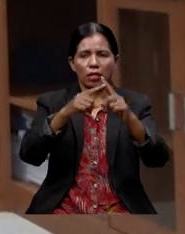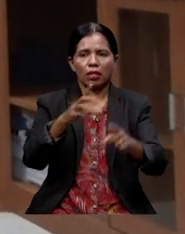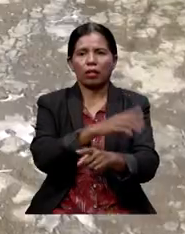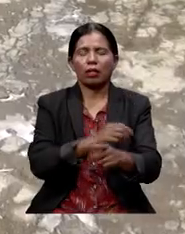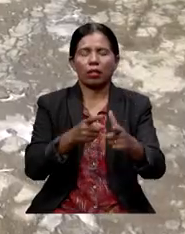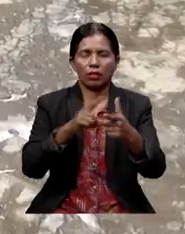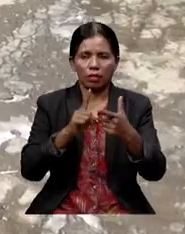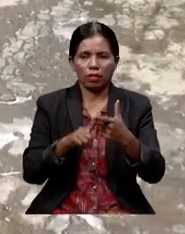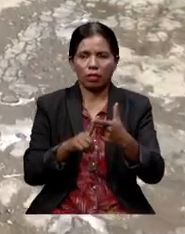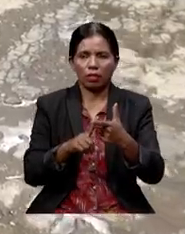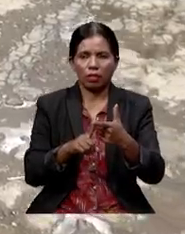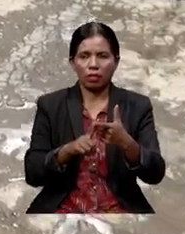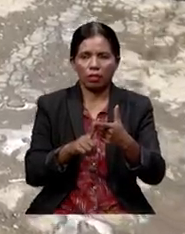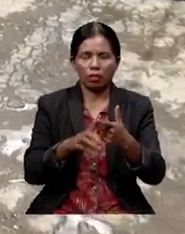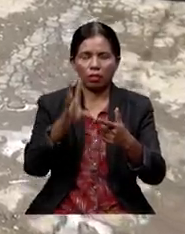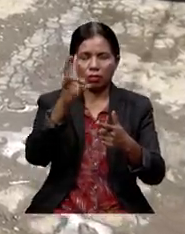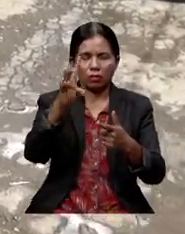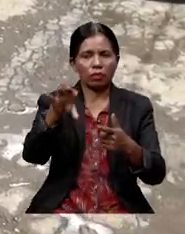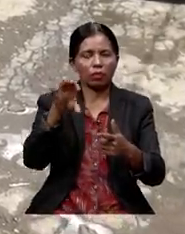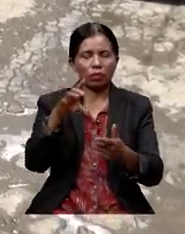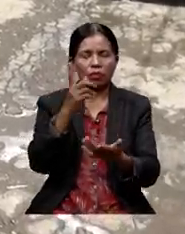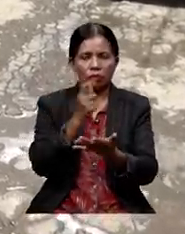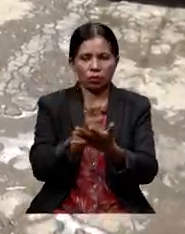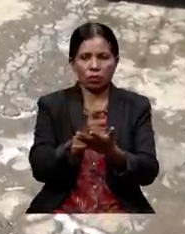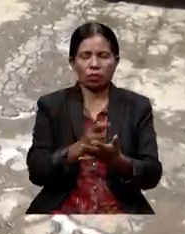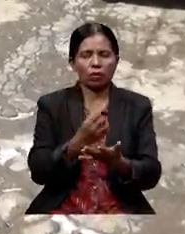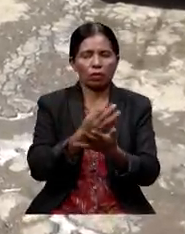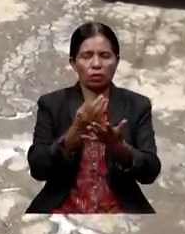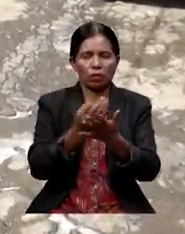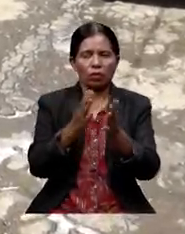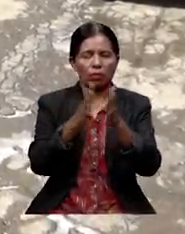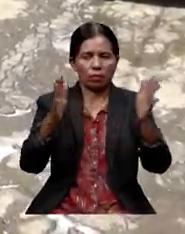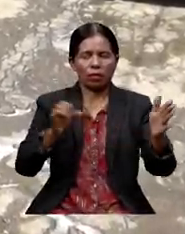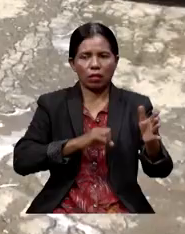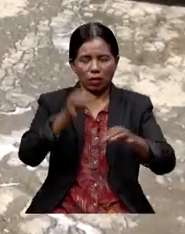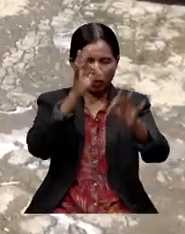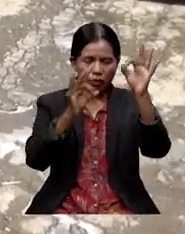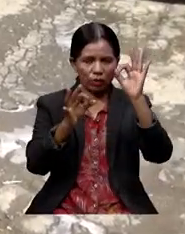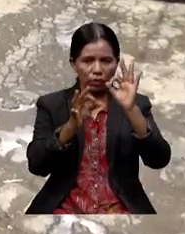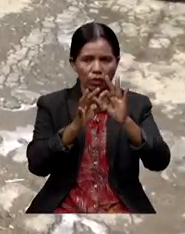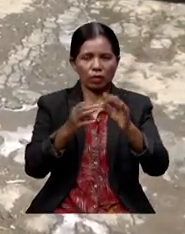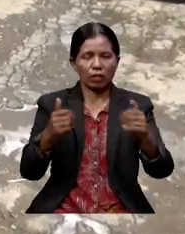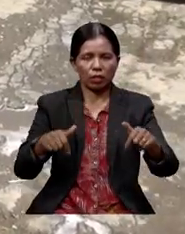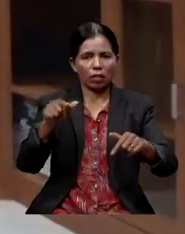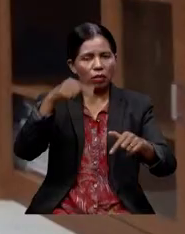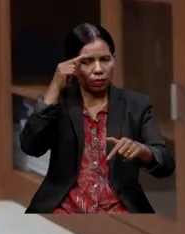red quasi tuzurato juta ne custo ne po dat mate afierkata ke a governo ya